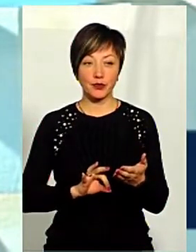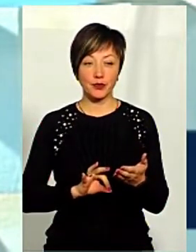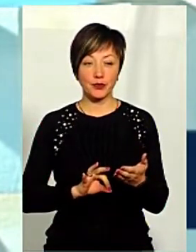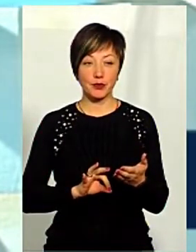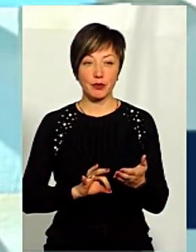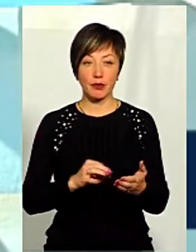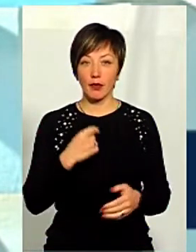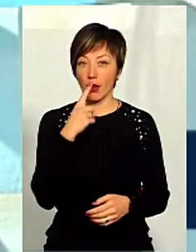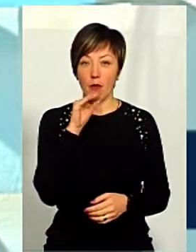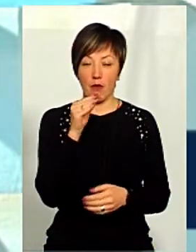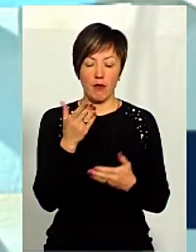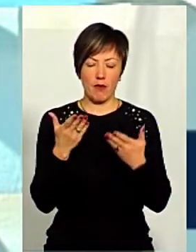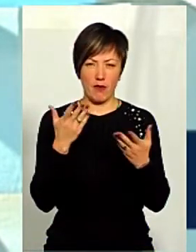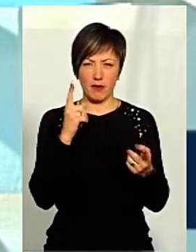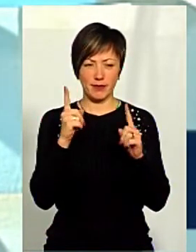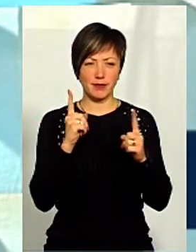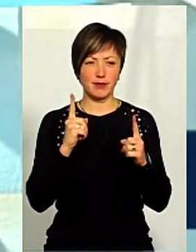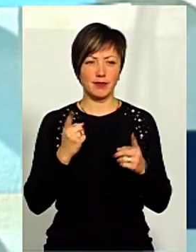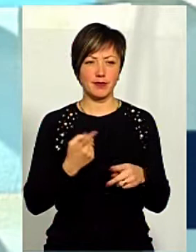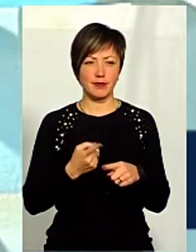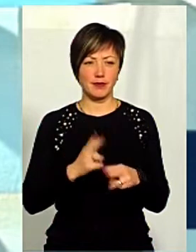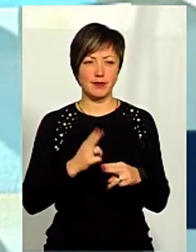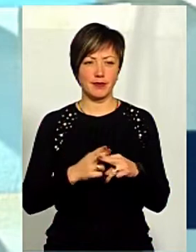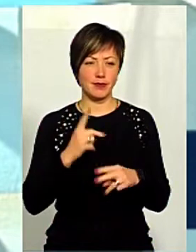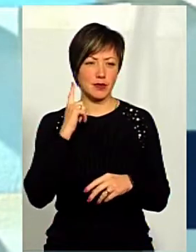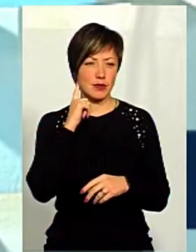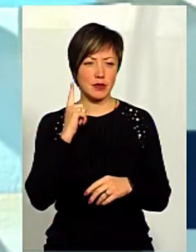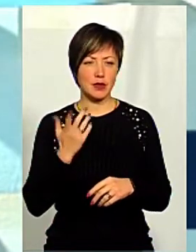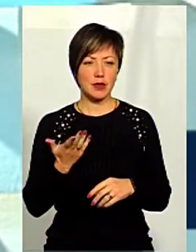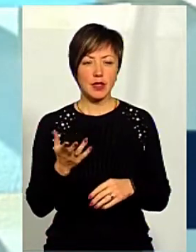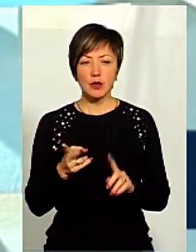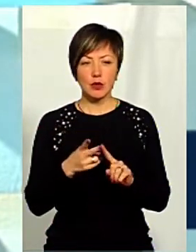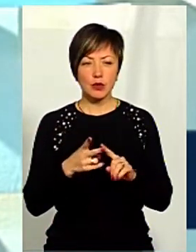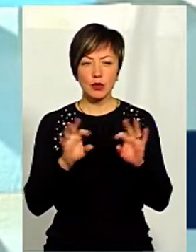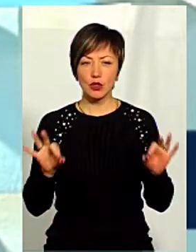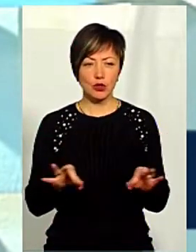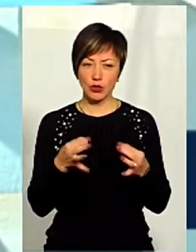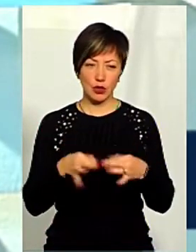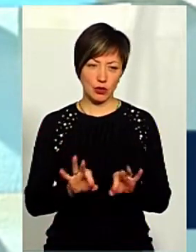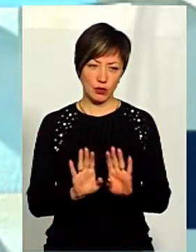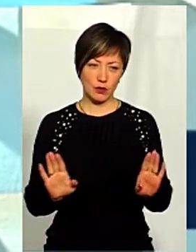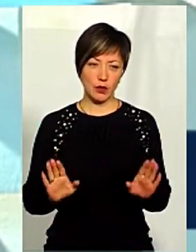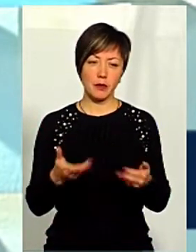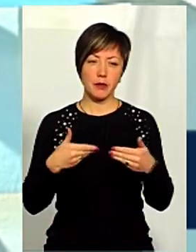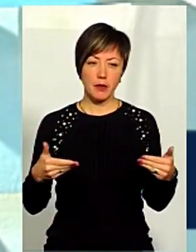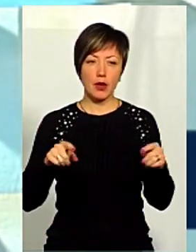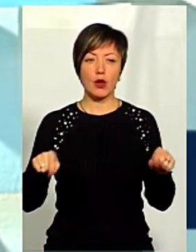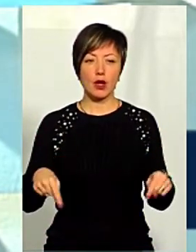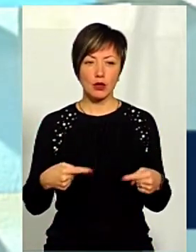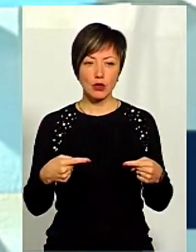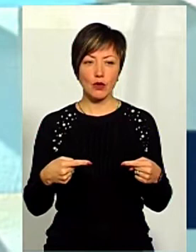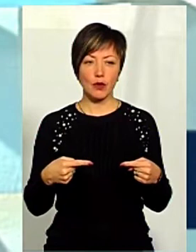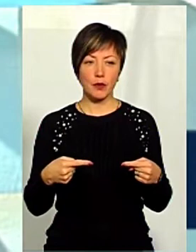якось ну, мова ріжеться найперше вуха. Да? А по-друге, ми нічого не дозволяємо. Да? Ми